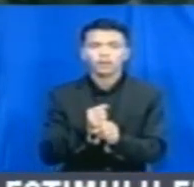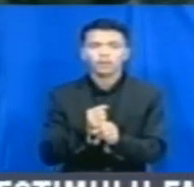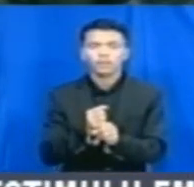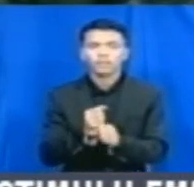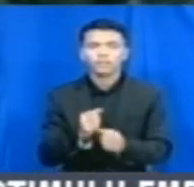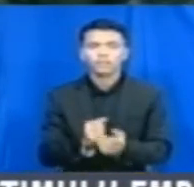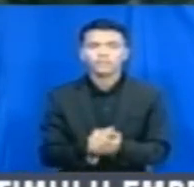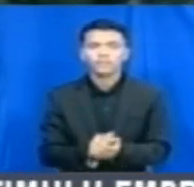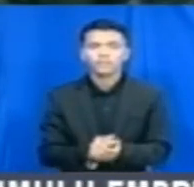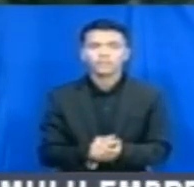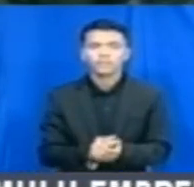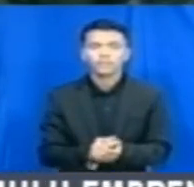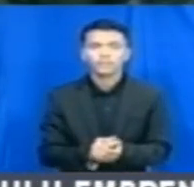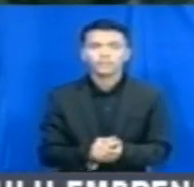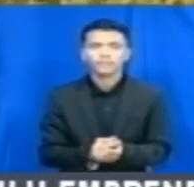ne.